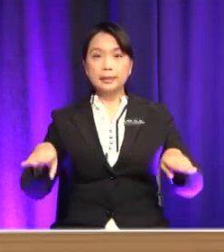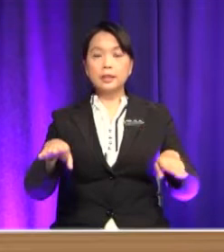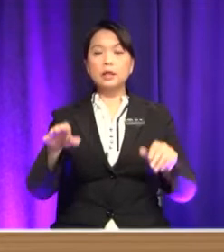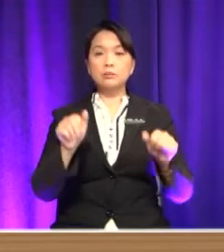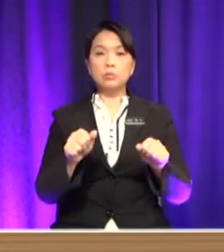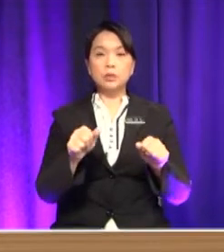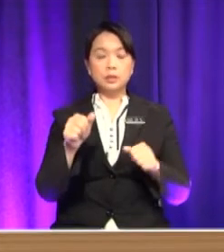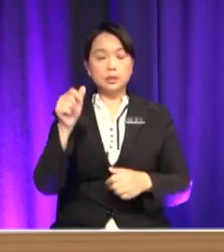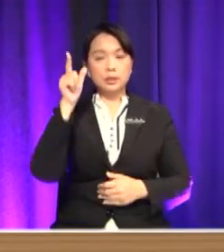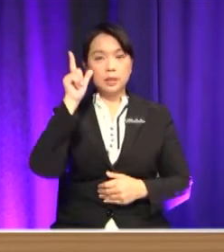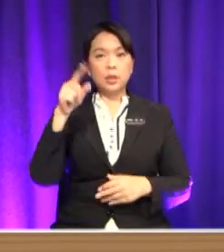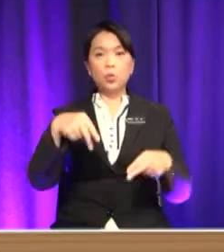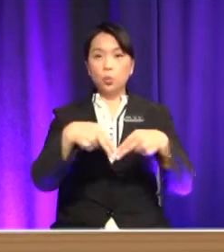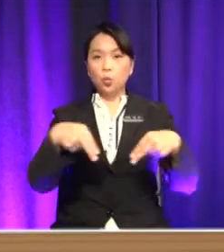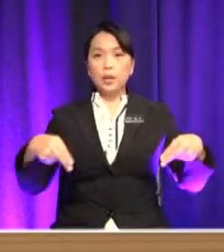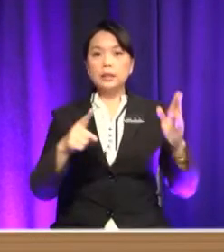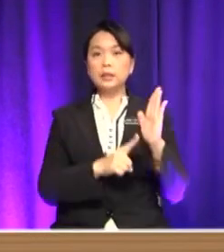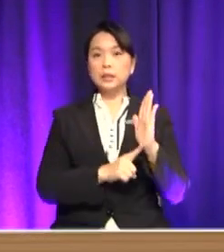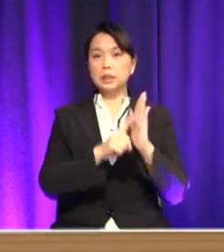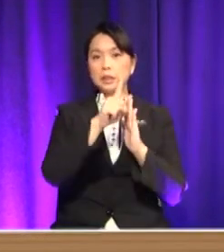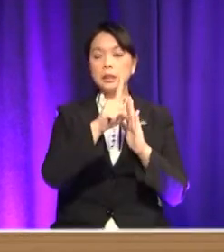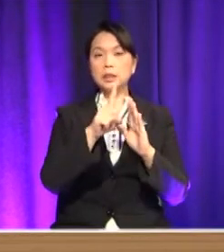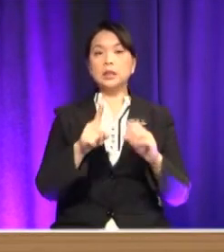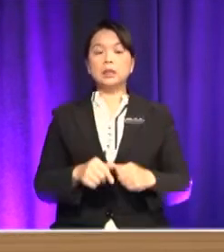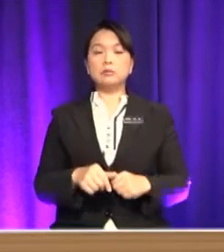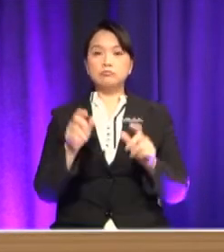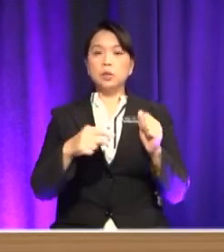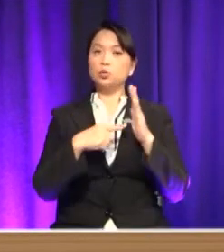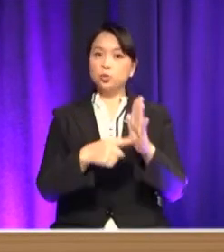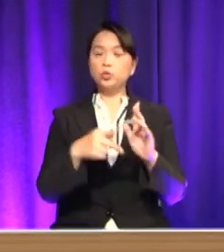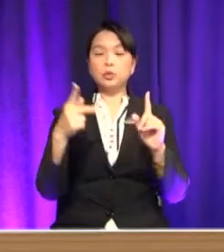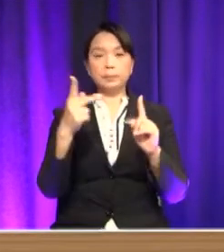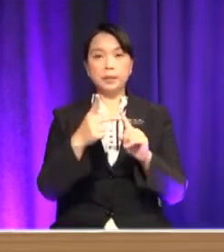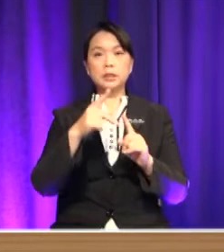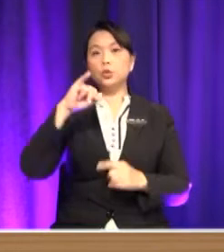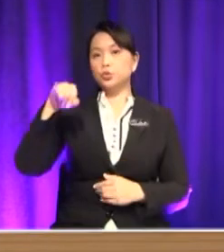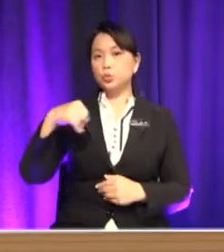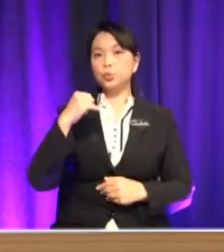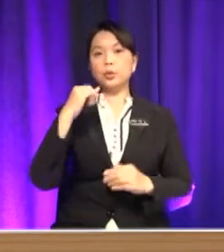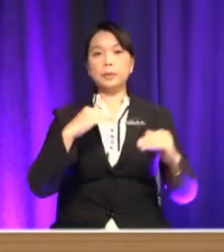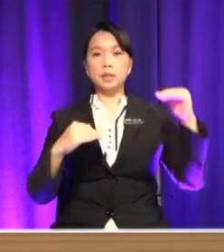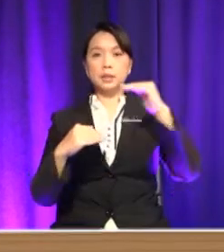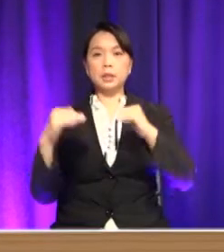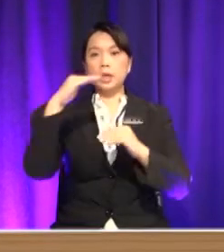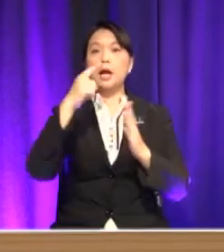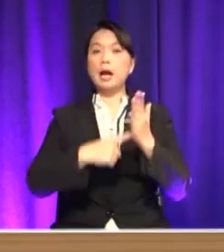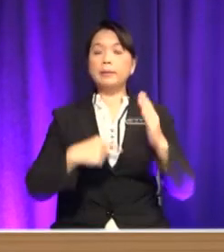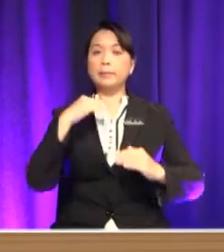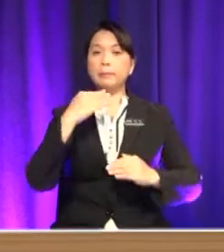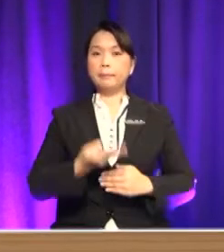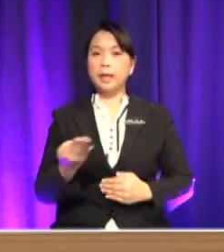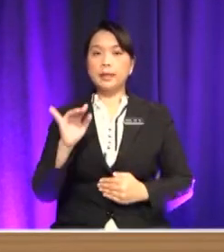akan menunjukkan kepada jurubina apakah bahan-bahan binaan yang digunakan